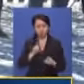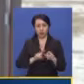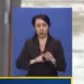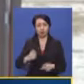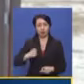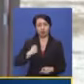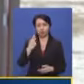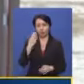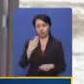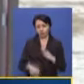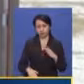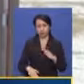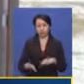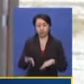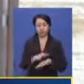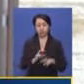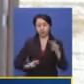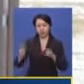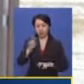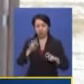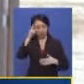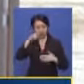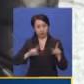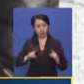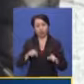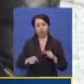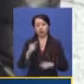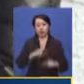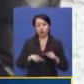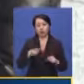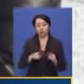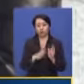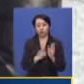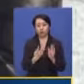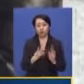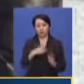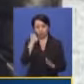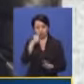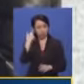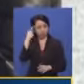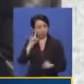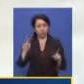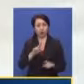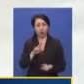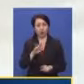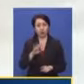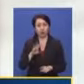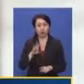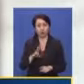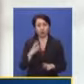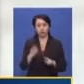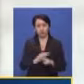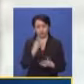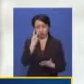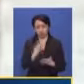бойцом резко оборвалась. Жена солдата искала его и верила, что он вернется. В 1945-м стало известно, что Каиржан Тыкшекеев без